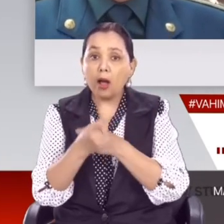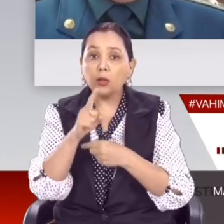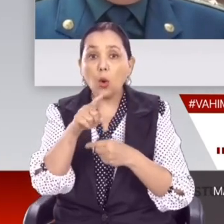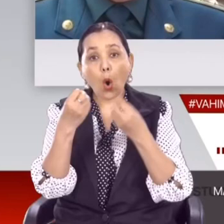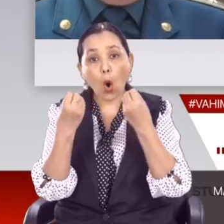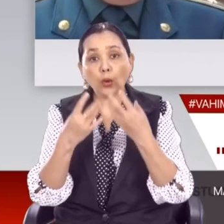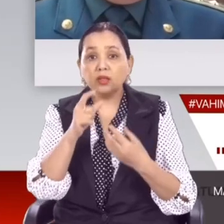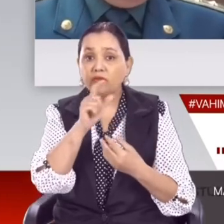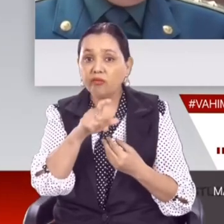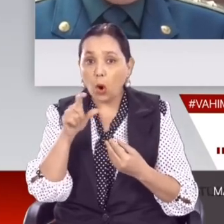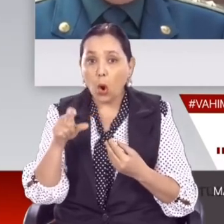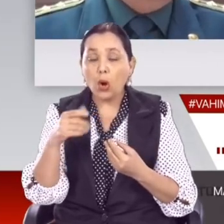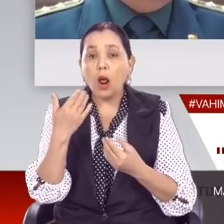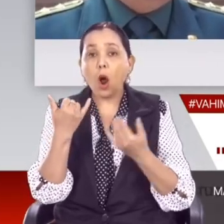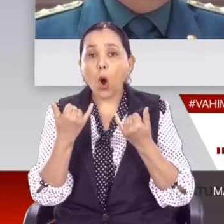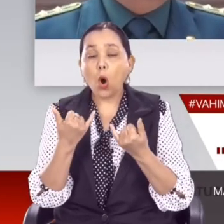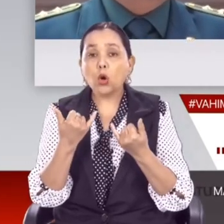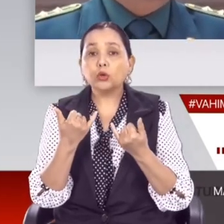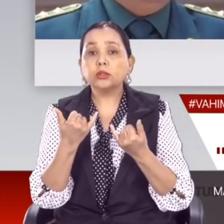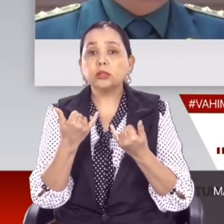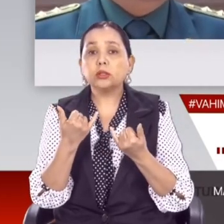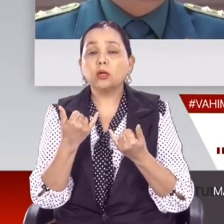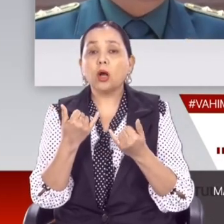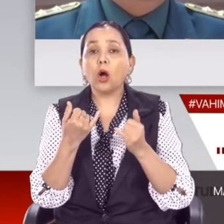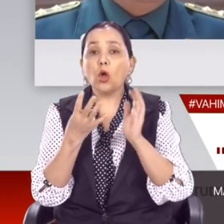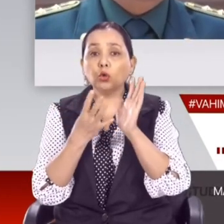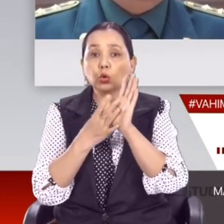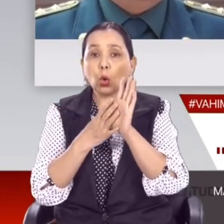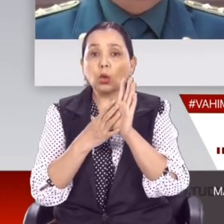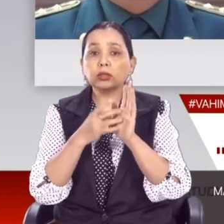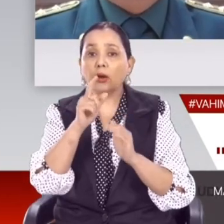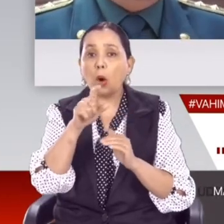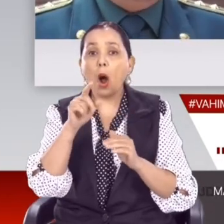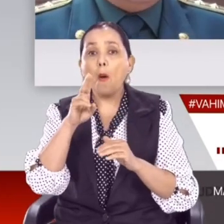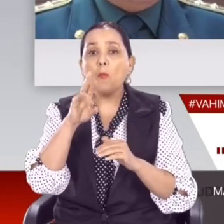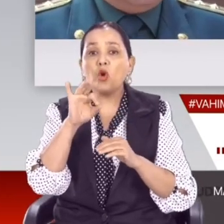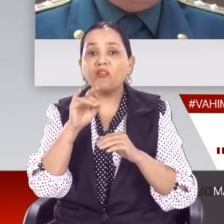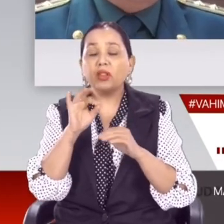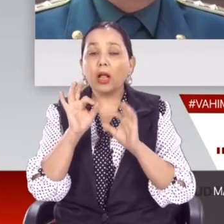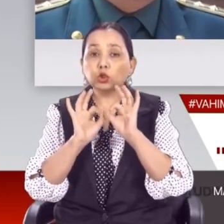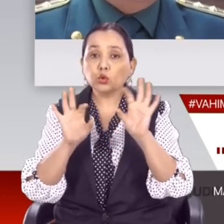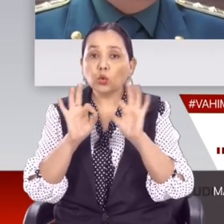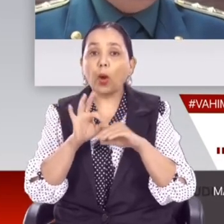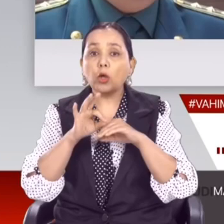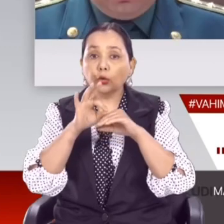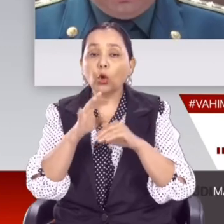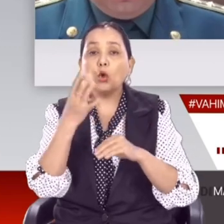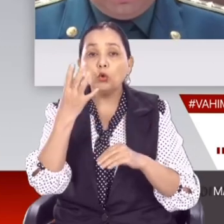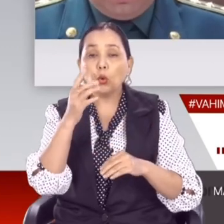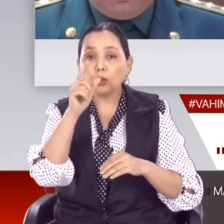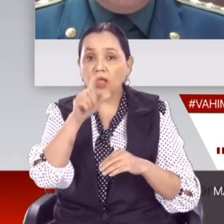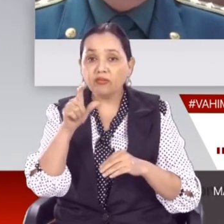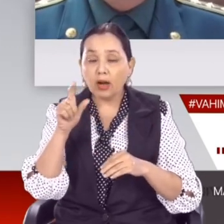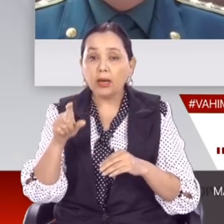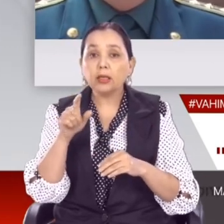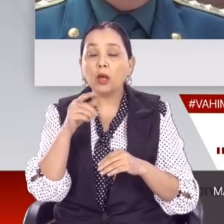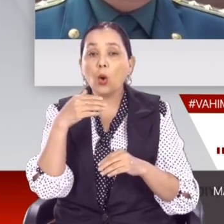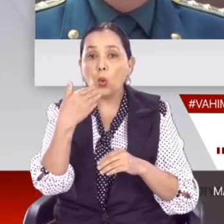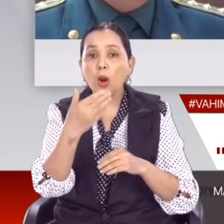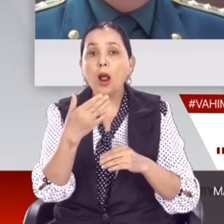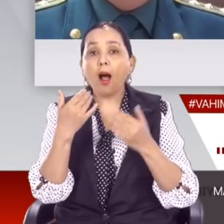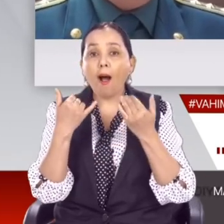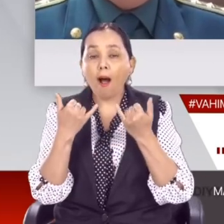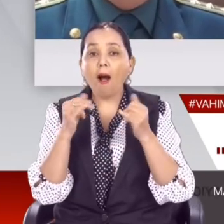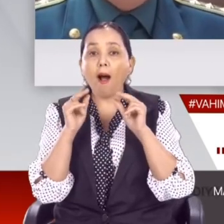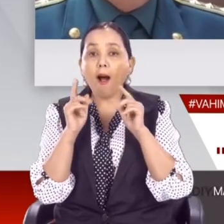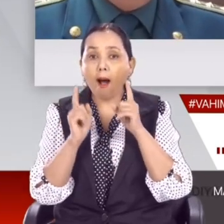aniqladik. Ular oddiy fuqarolar, ular bilan hozir, demak, 9 nafar bilan profilaktik suhbat o'tkazildi. 4 nafariga, demak,